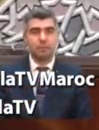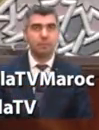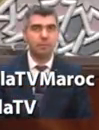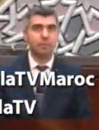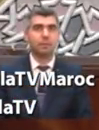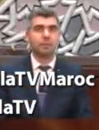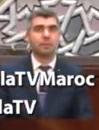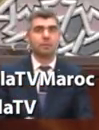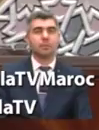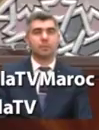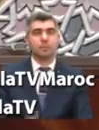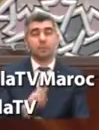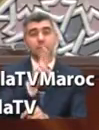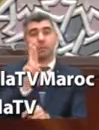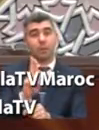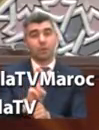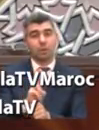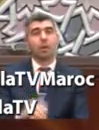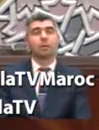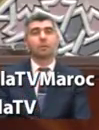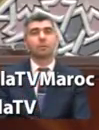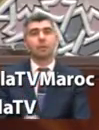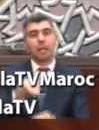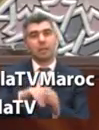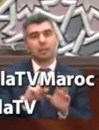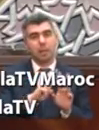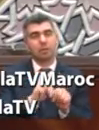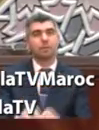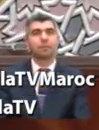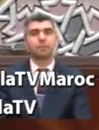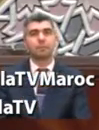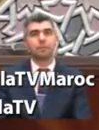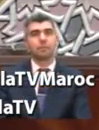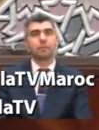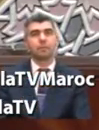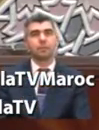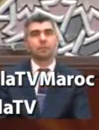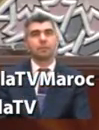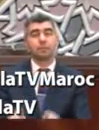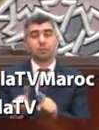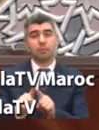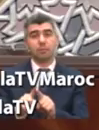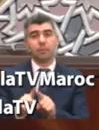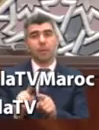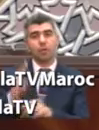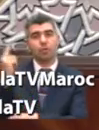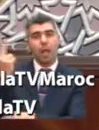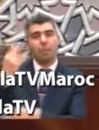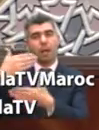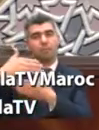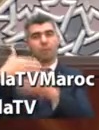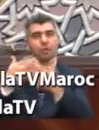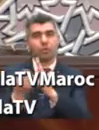ننتقل للسؤال رقم 22 لفريق التجمع الدستوري عن خلق جامعة جديدة. تفضل سيد